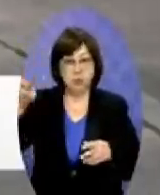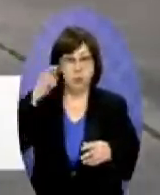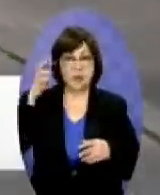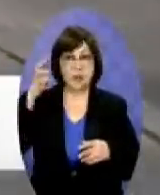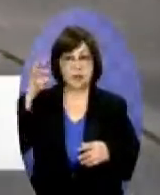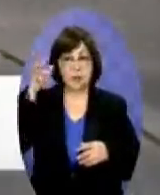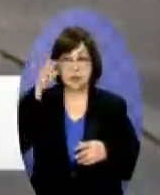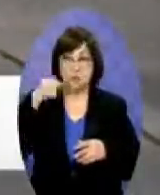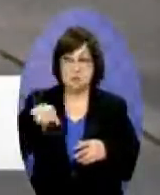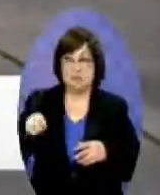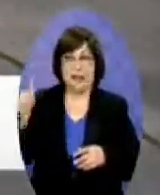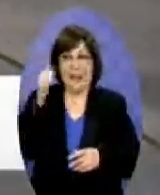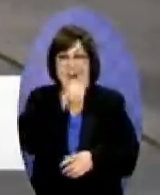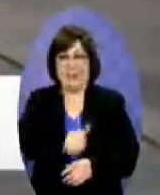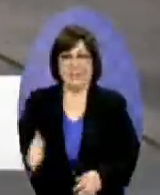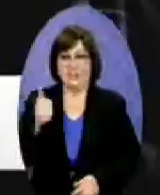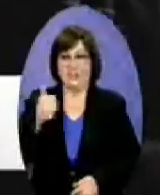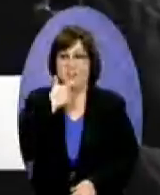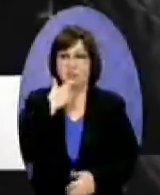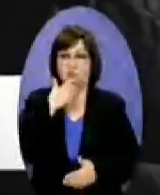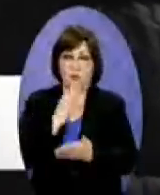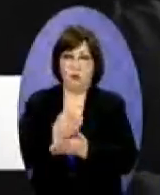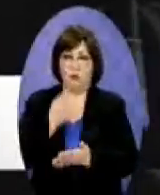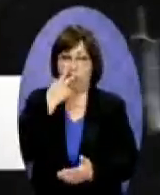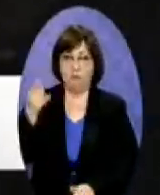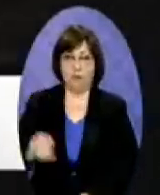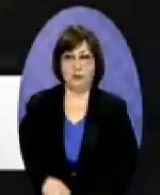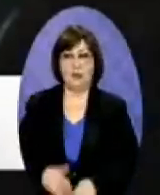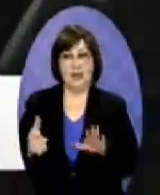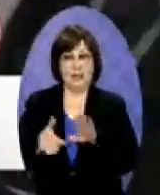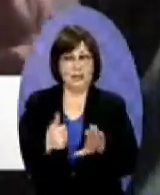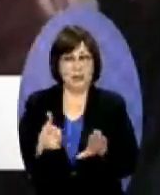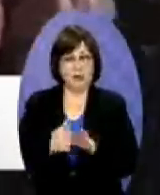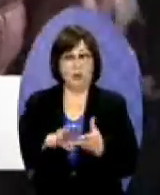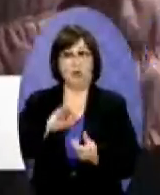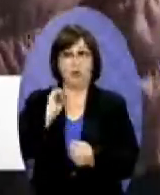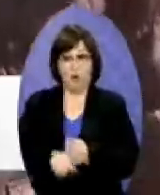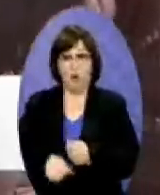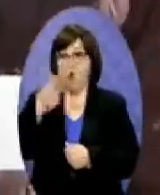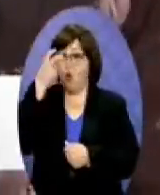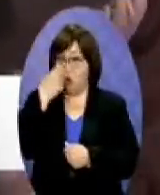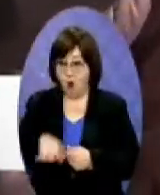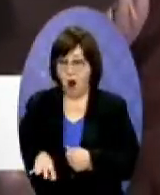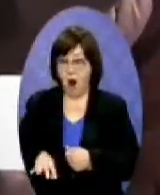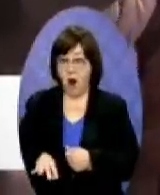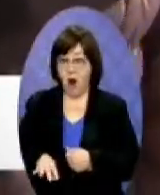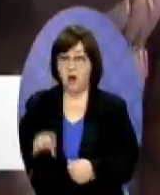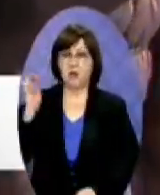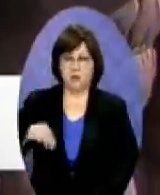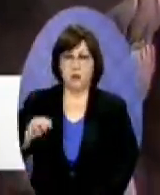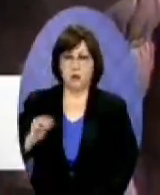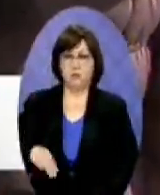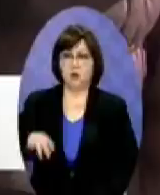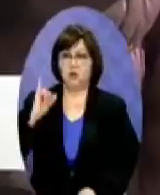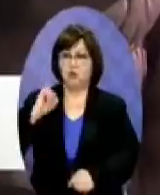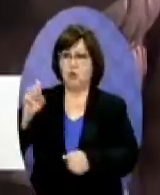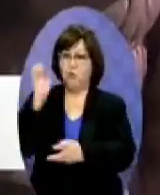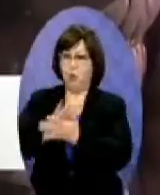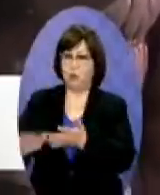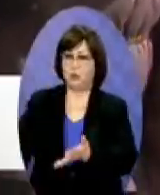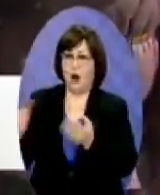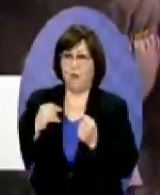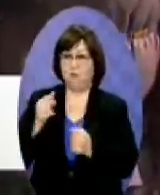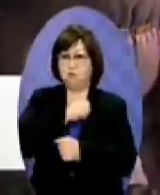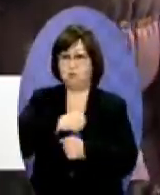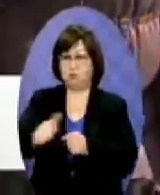байна гэдэг нь бол мэдэгдэж байна. Татвар төлж үзсэн үү? Угаасаа нөгөө бидний бүхэн чинь нөгөө юм худалдаж авах болгонд бол татвар төлдөг